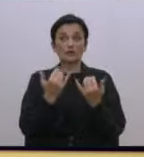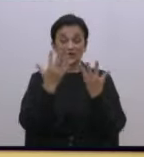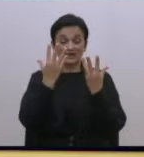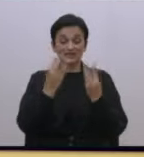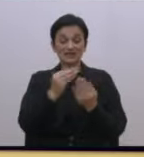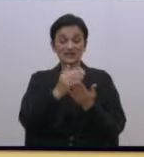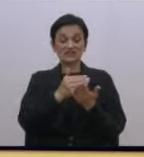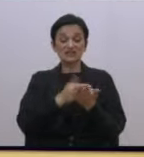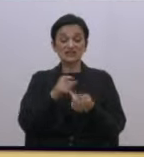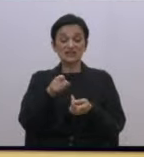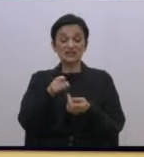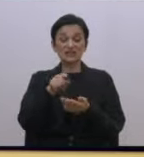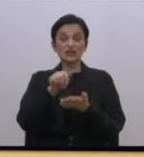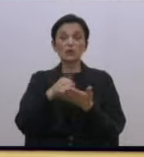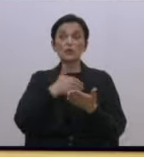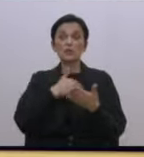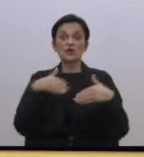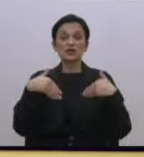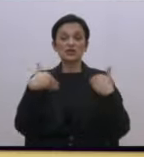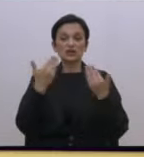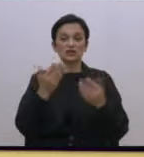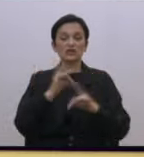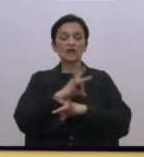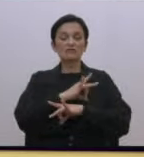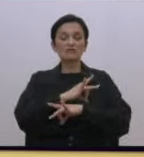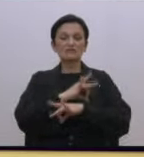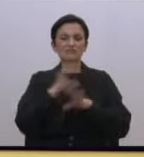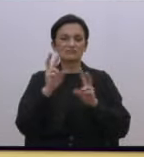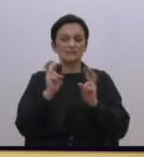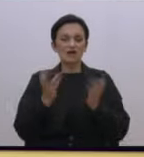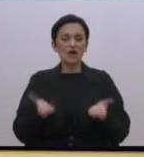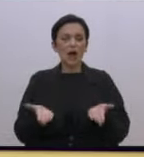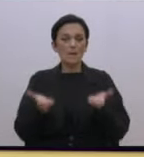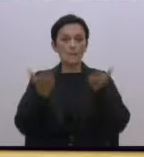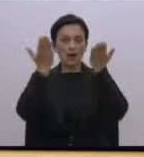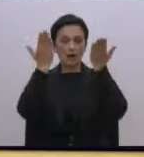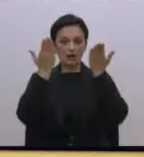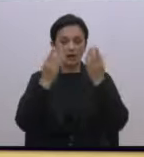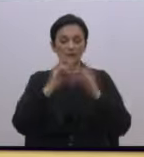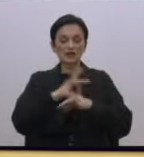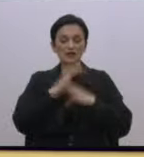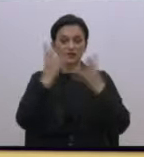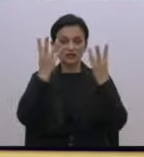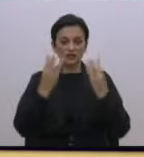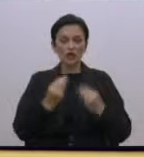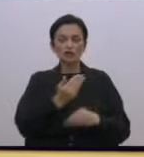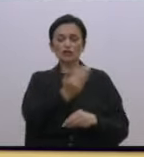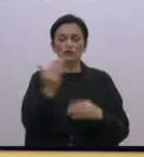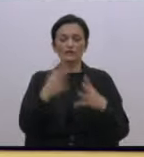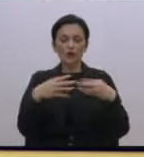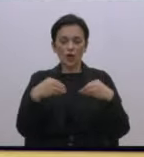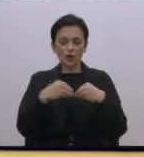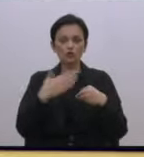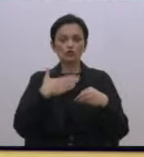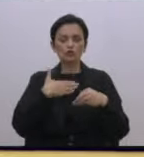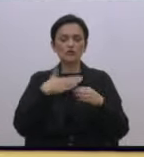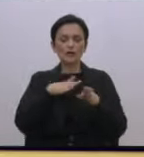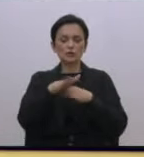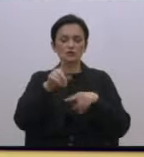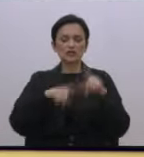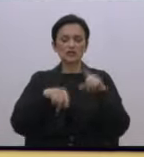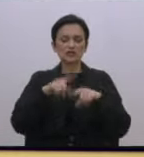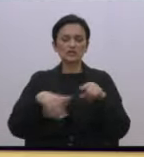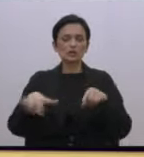დღისთვის დავამტკიცებთ, მინდა მოგიძლოთ ამაღლების დღესასწაული ყველას თქვენ, თქვენ ოჯახებს, თლიანად ჩვენს სამშობლოს